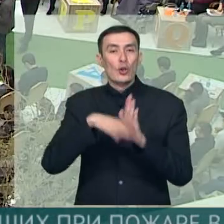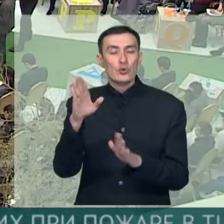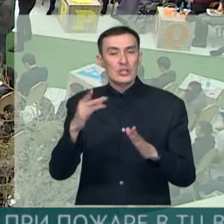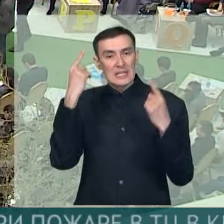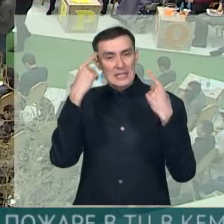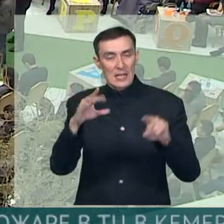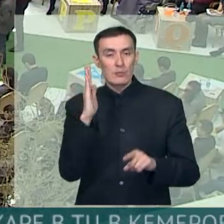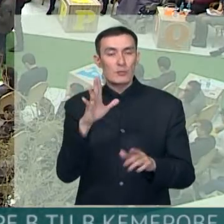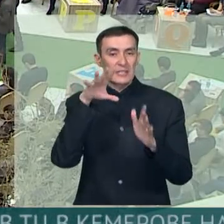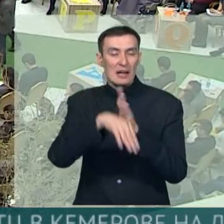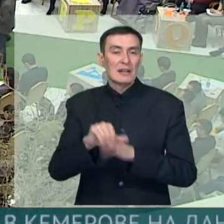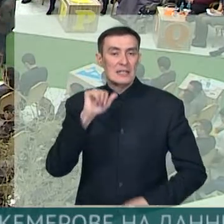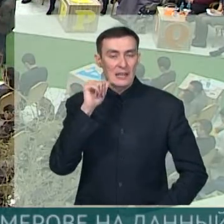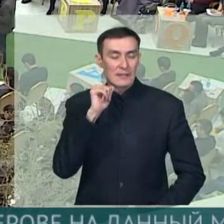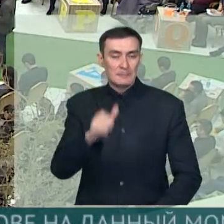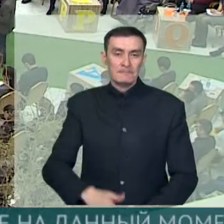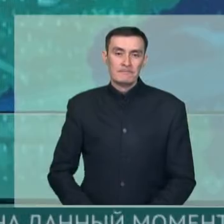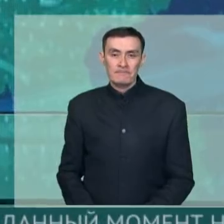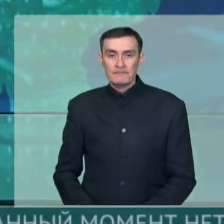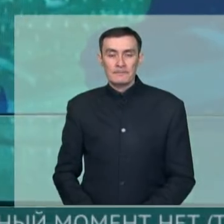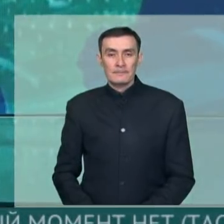них будут представлены завтра.